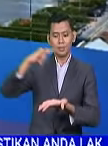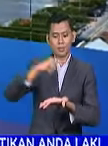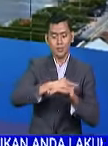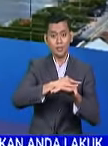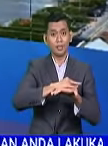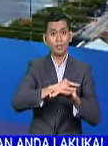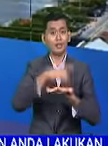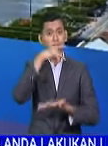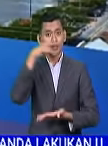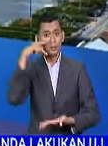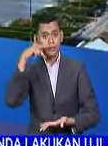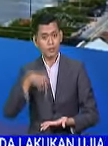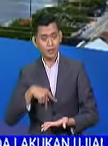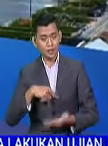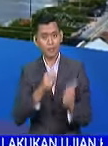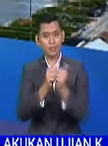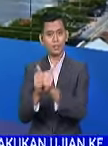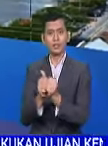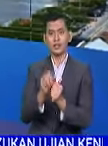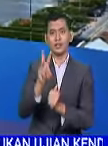bersama wartawan Monica Geri. Silakan.